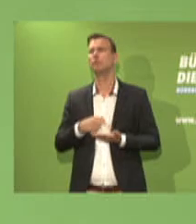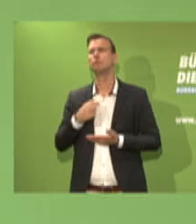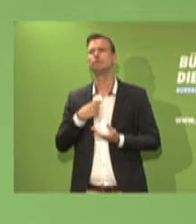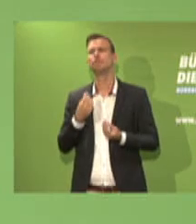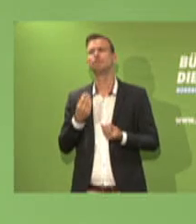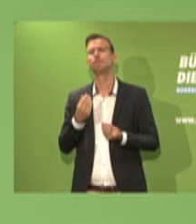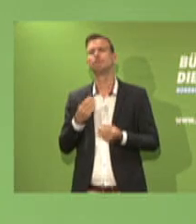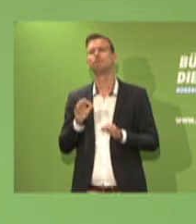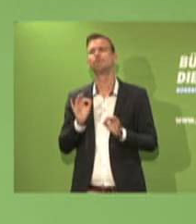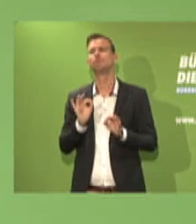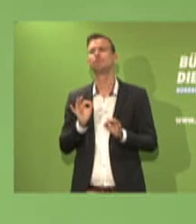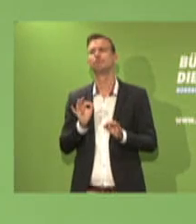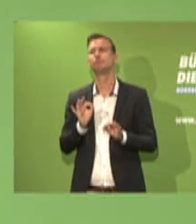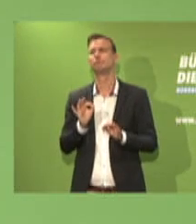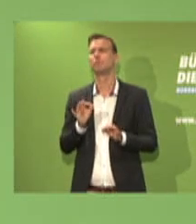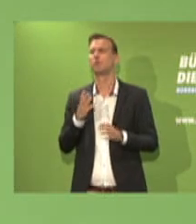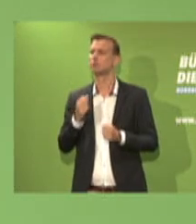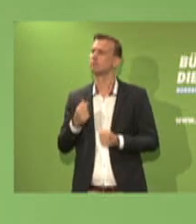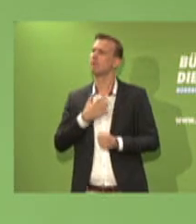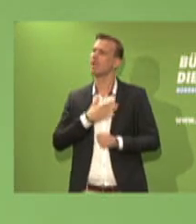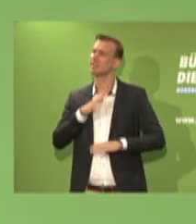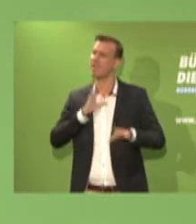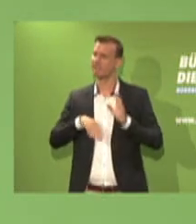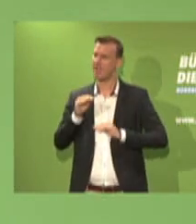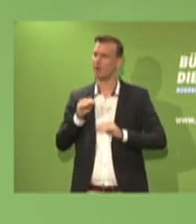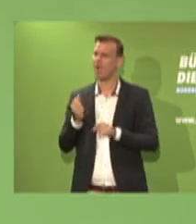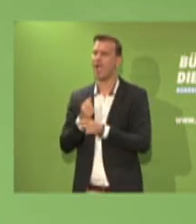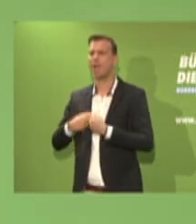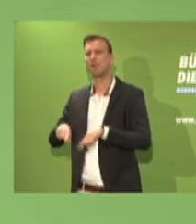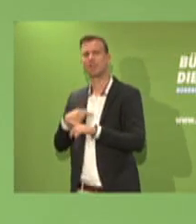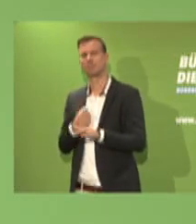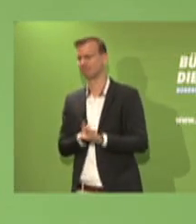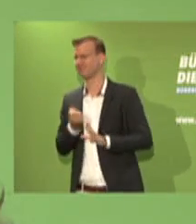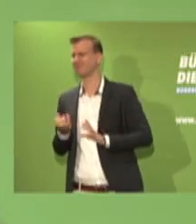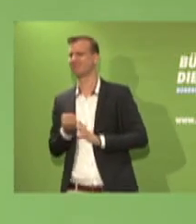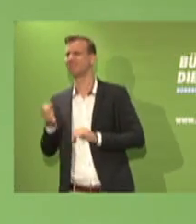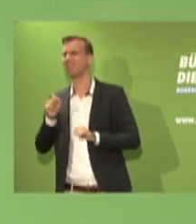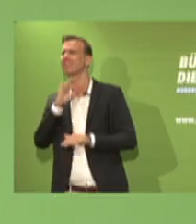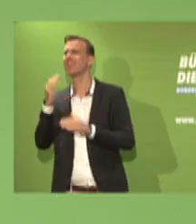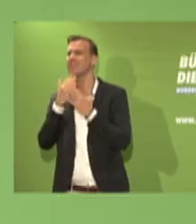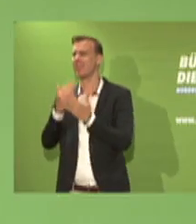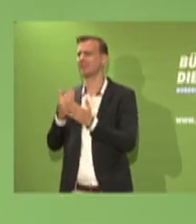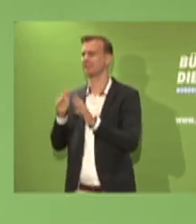dass ich auch, glaube ich, ein Stück meiner Erfahrung auch in die Arbeit reinbringen kann. Vielen Dank.